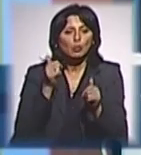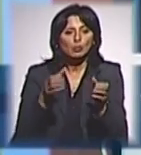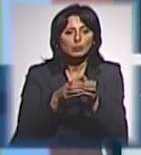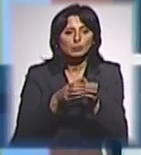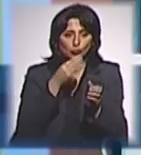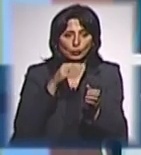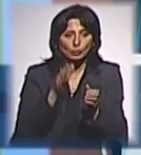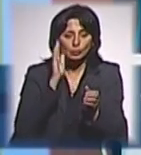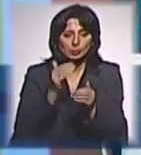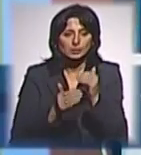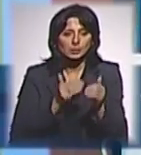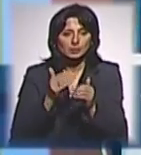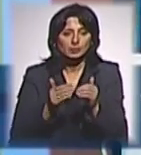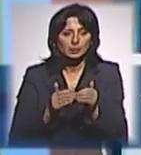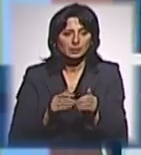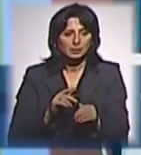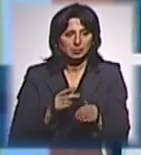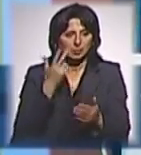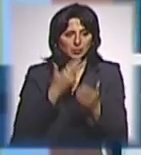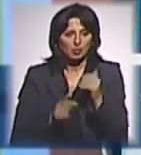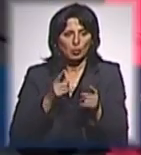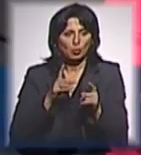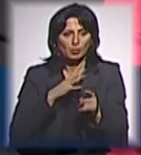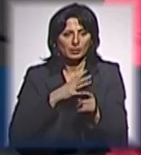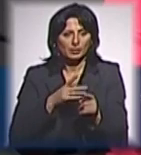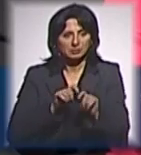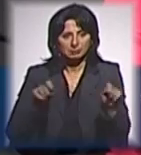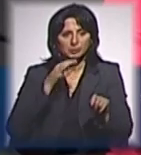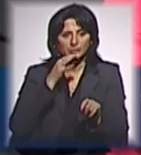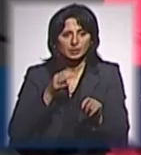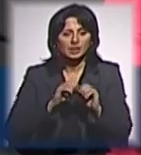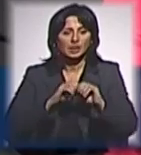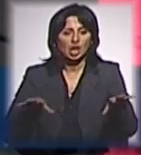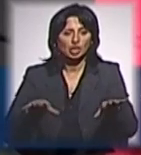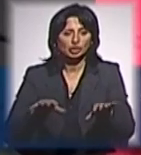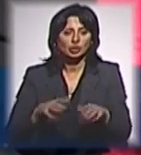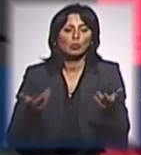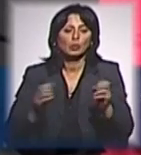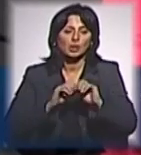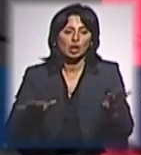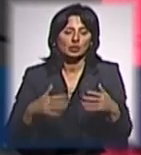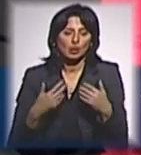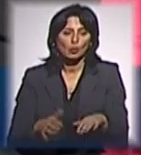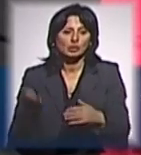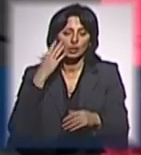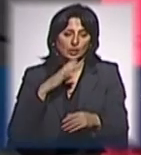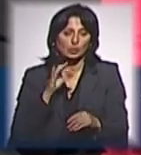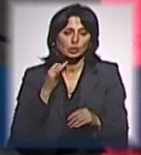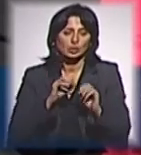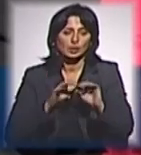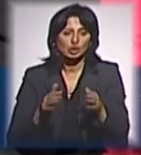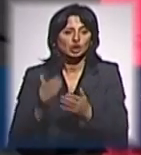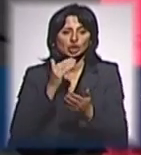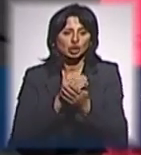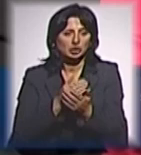თქვენი ბლოკი იქნება წარმატებული? წარმატებელი რომელი ალიანსი იყო მართლა გულწრფელად დაიშალა ეს ვიგულის? არა, ნუ დაიშალა ეს, სწორედ ეს ვიგულის. სწორედ